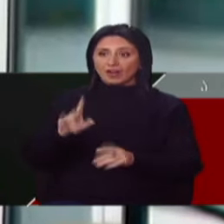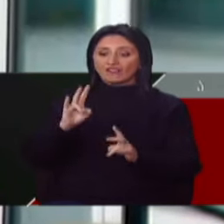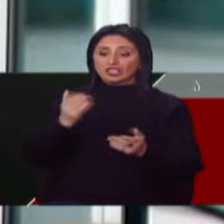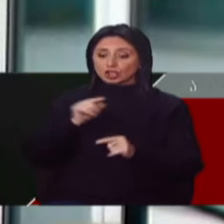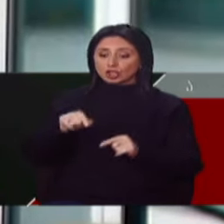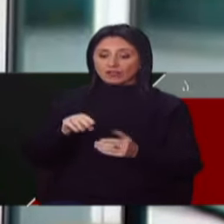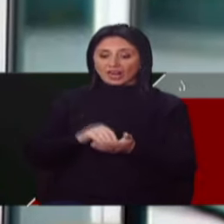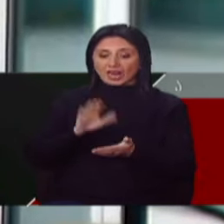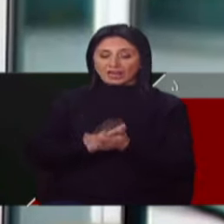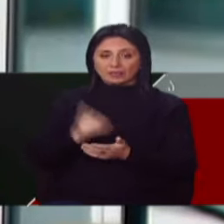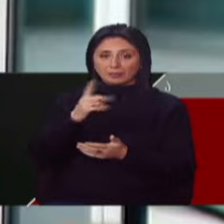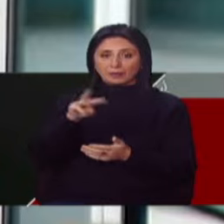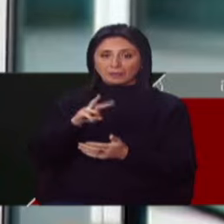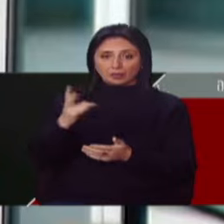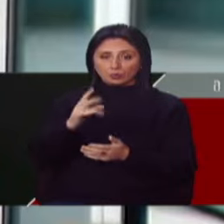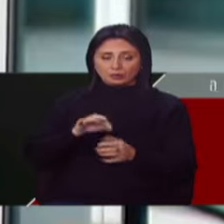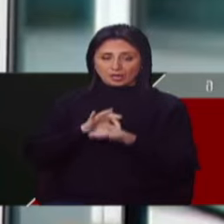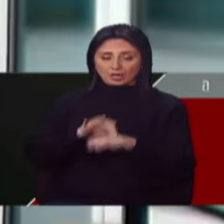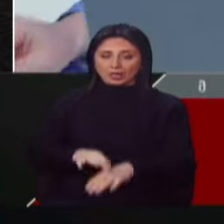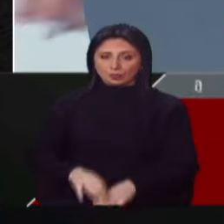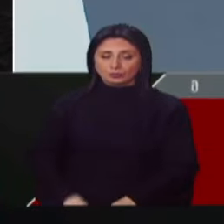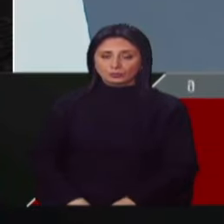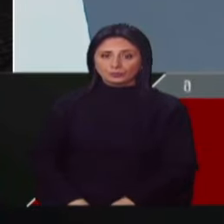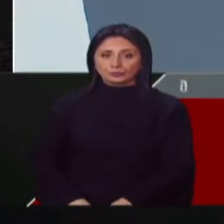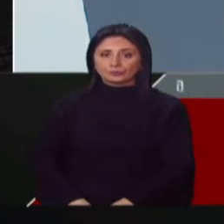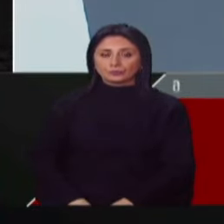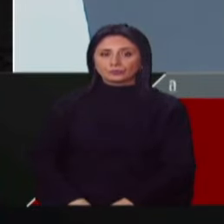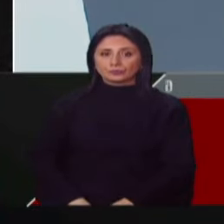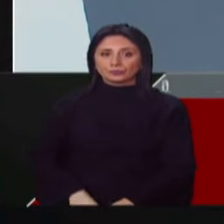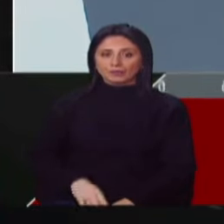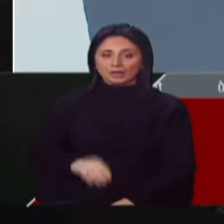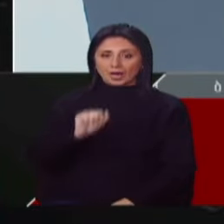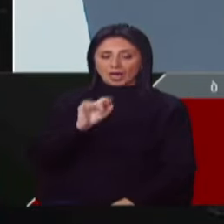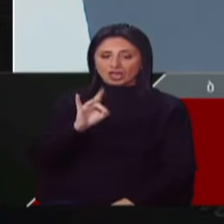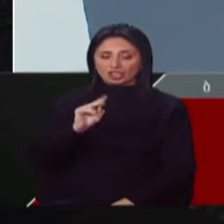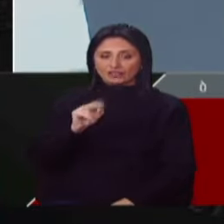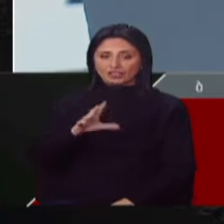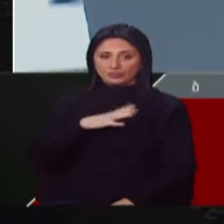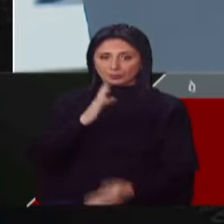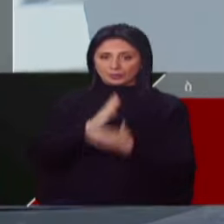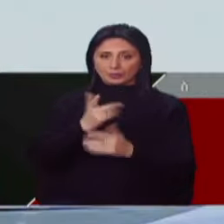ადგილობრივებმა რეგისტრაცია 1 მარტიდან უნდა გაიარონ. Მადლობა მაკა. მაკა არჩევნიშვილი იყო პირდაპირ ეთერში.